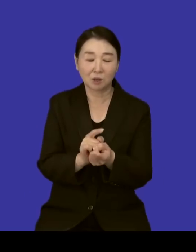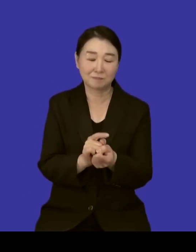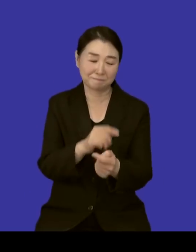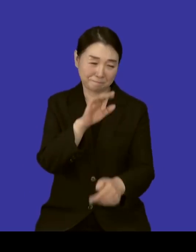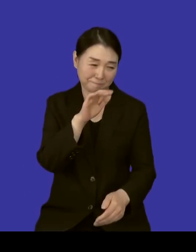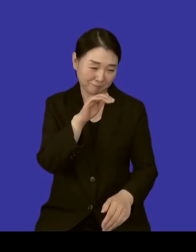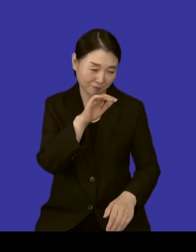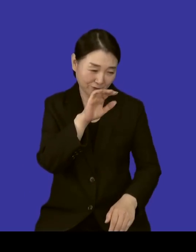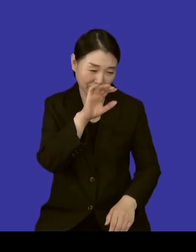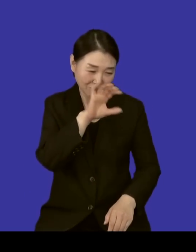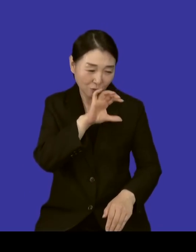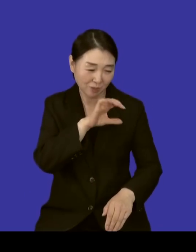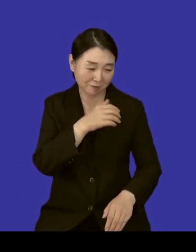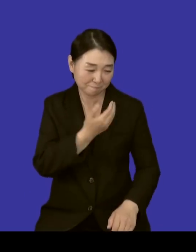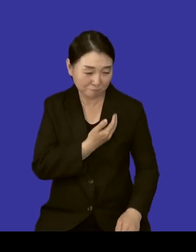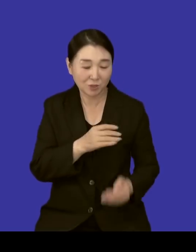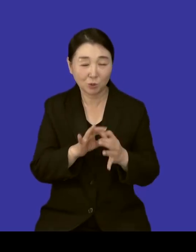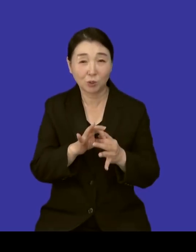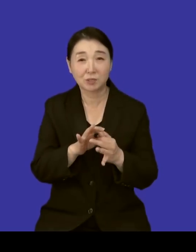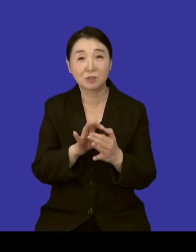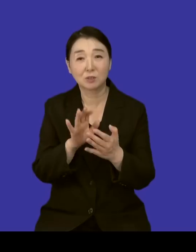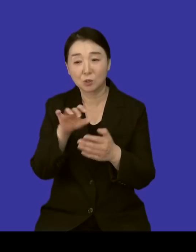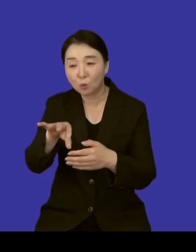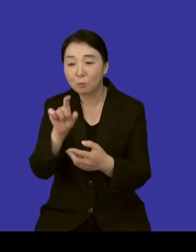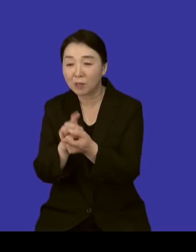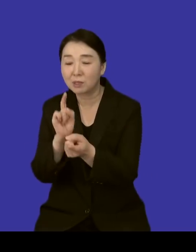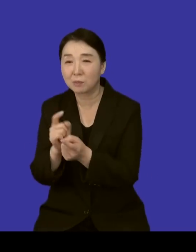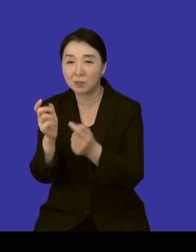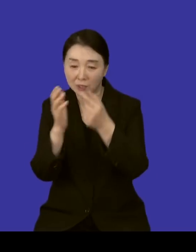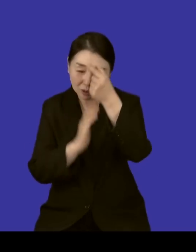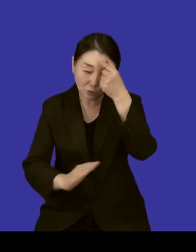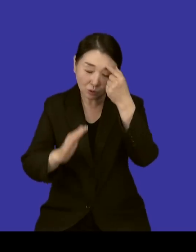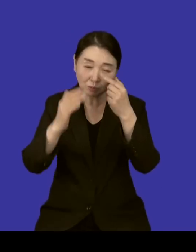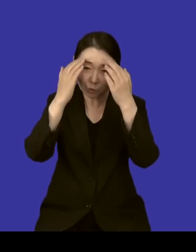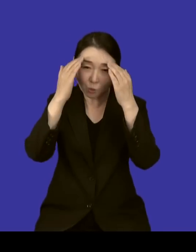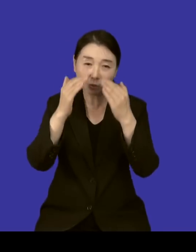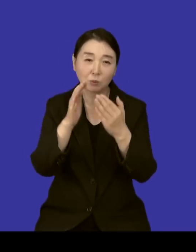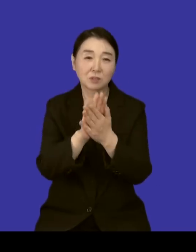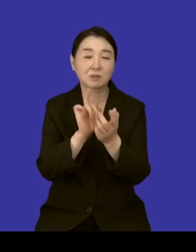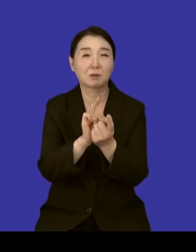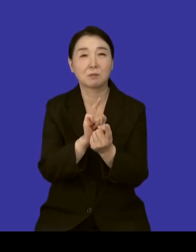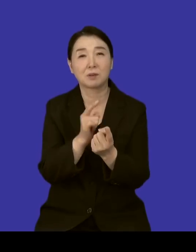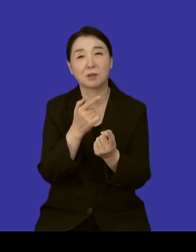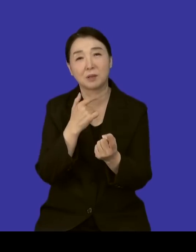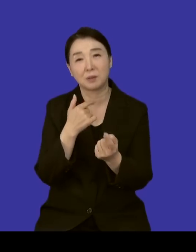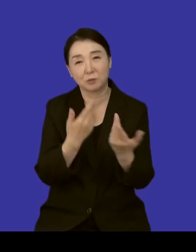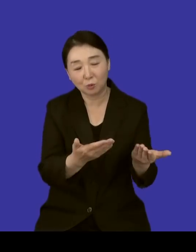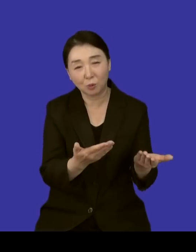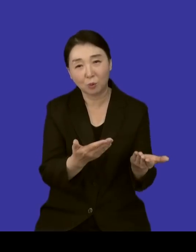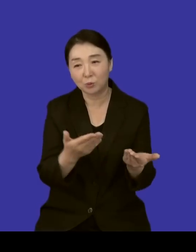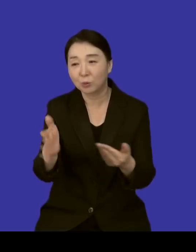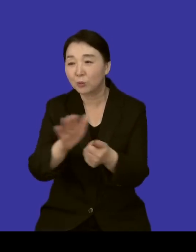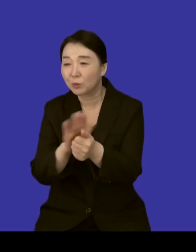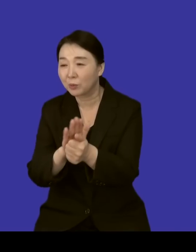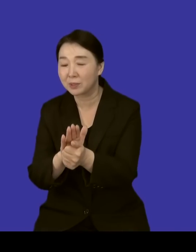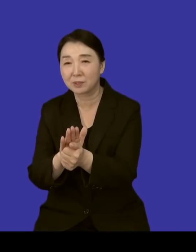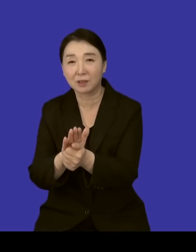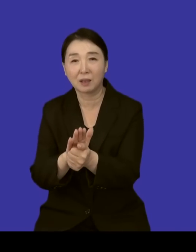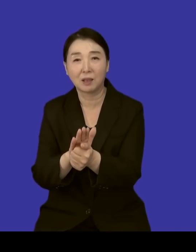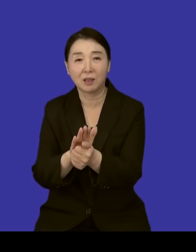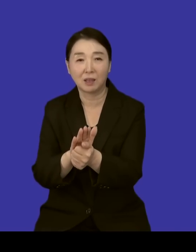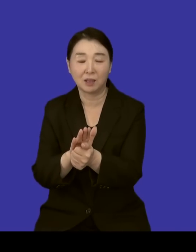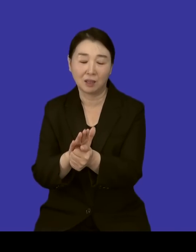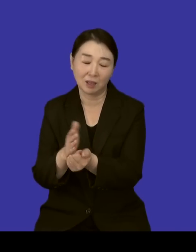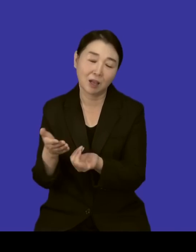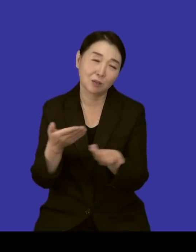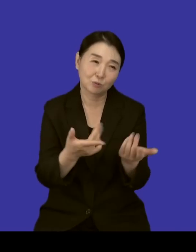연단을 통해서 그 현장에서 만나게 될 성도님들의 고통을 직접 다 체험케 하셔서 네, 네, 네. 그들에게 위로할 수 있는 약을 주실 수 있는 메시지를